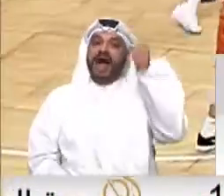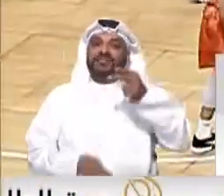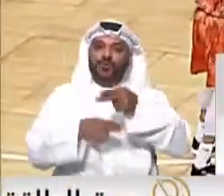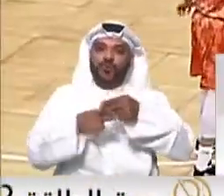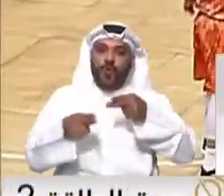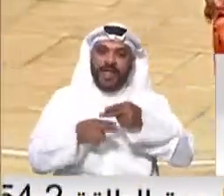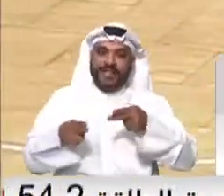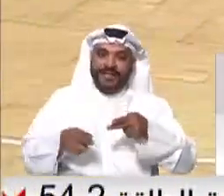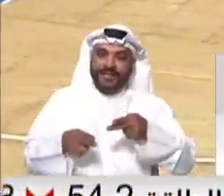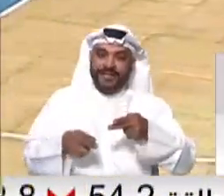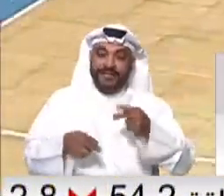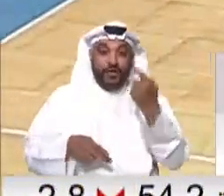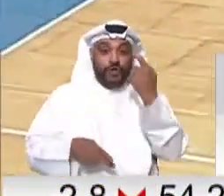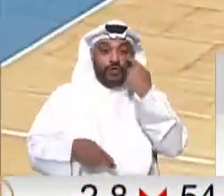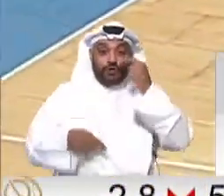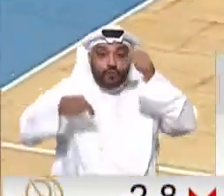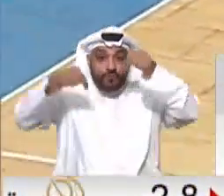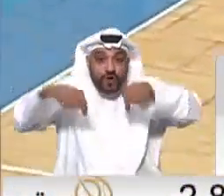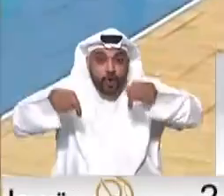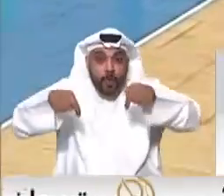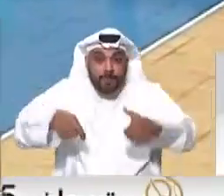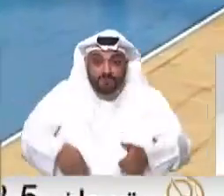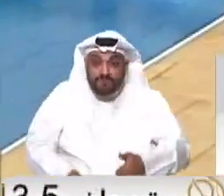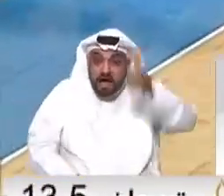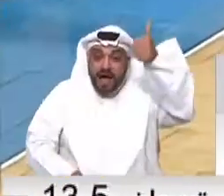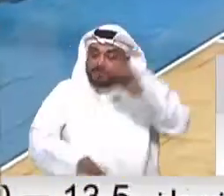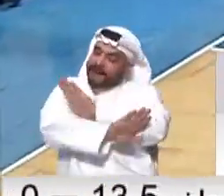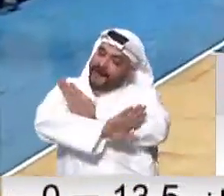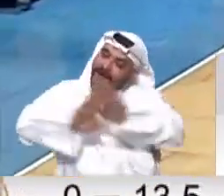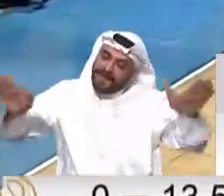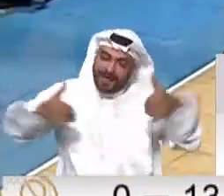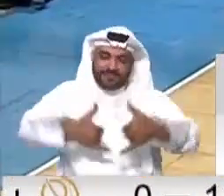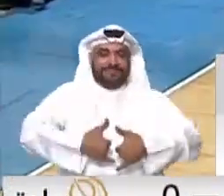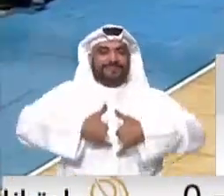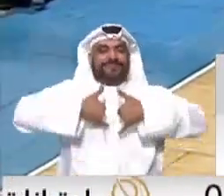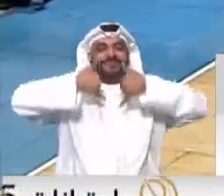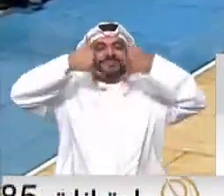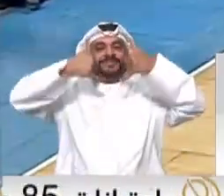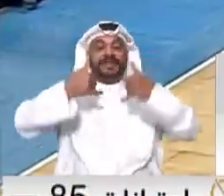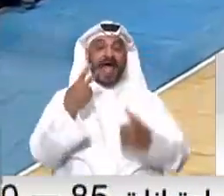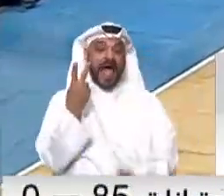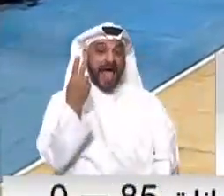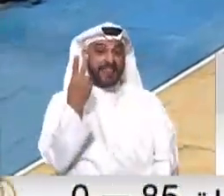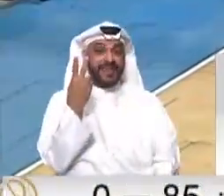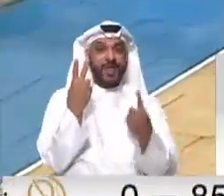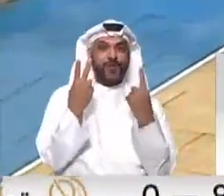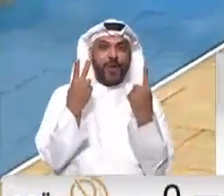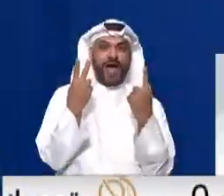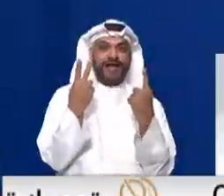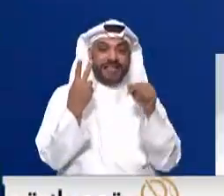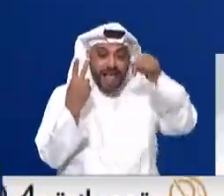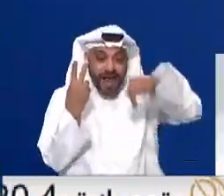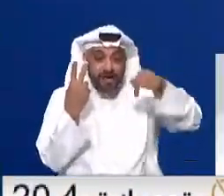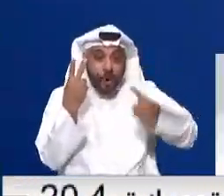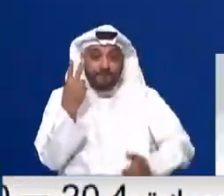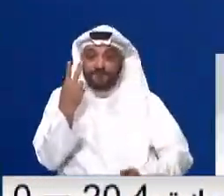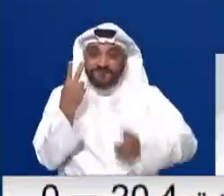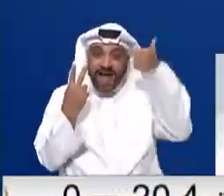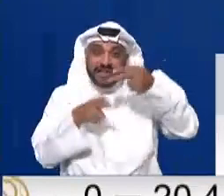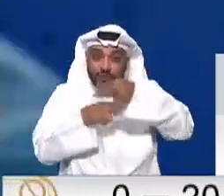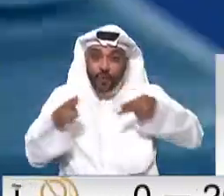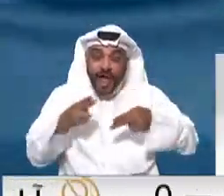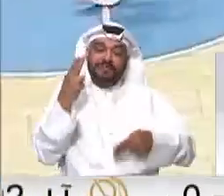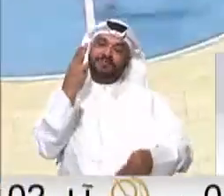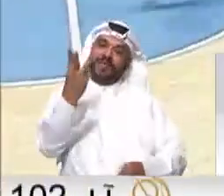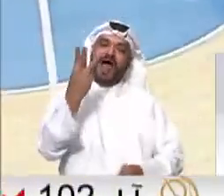نقطة مقابل 69 ليتقدم في السلسلة بمبارتين مقابل واحدة، ليقترب الكويت من التتويج باللقب